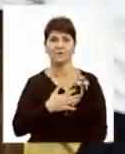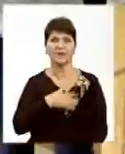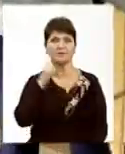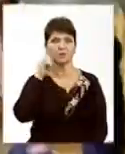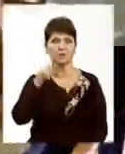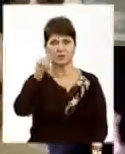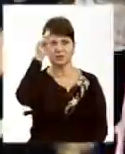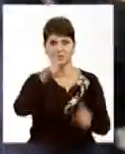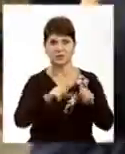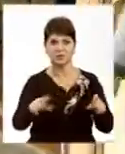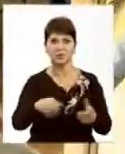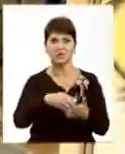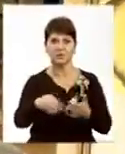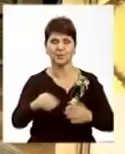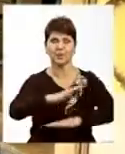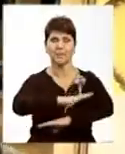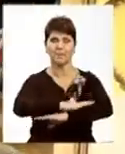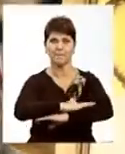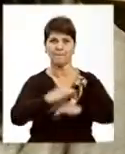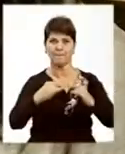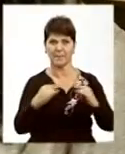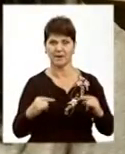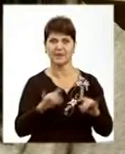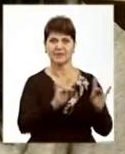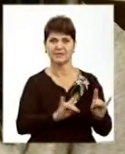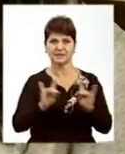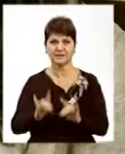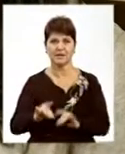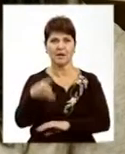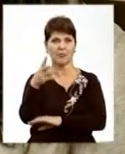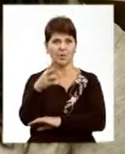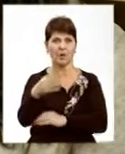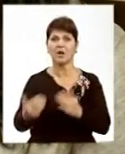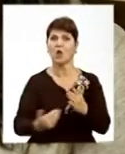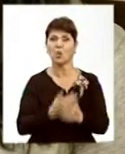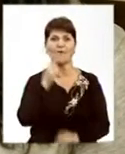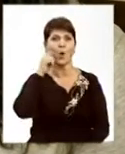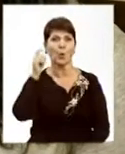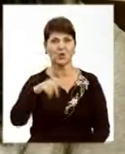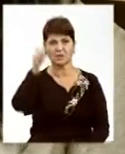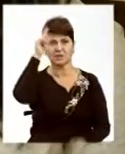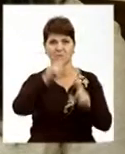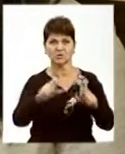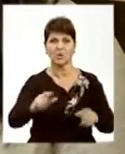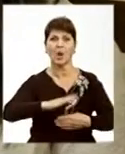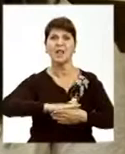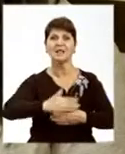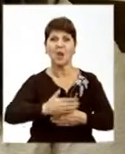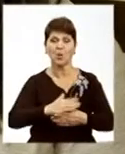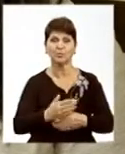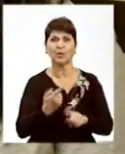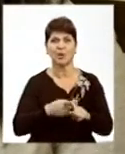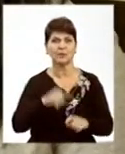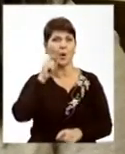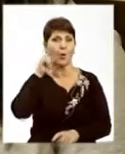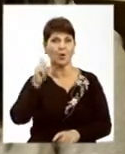закупівлю парт, стільців, також проекторів для нової української школи, ноутбуків, ну, більше для цієї нової української школи.